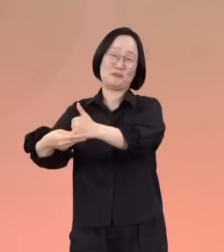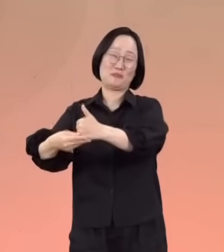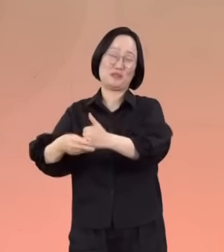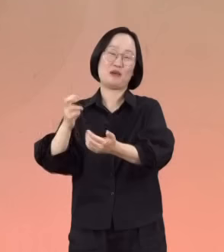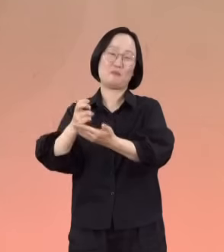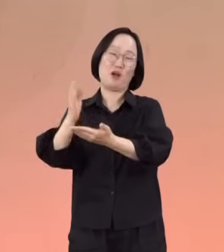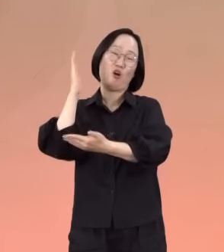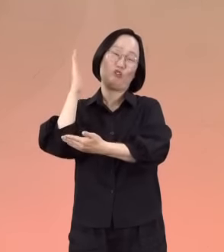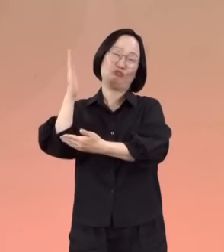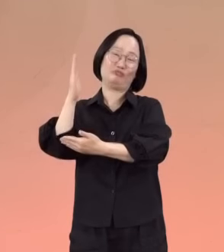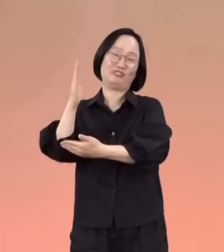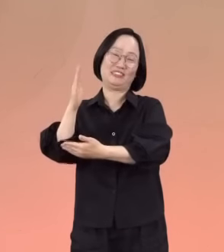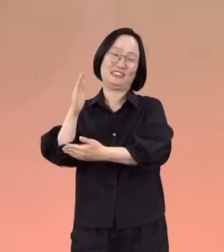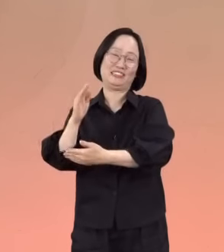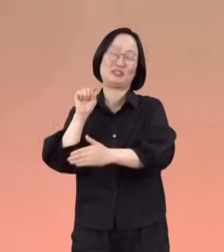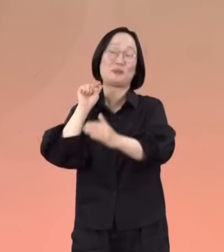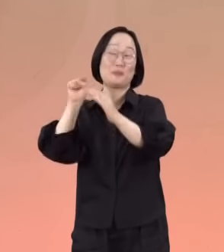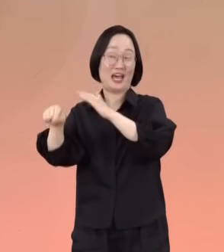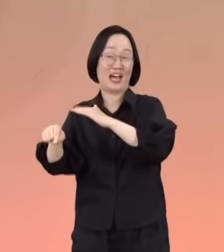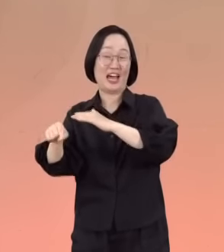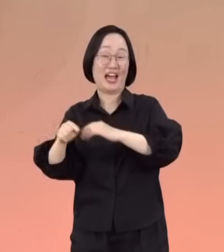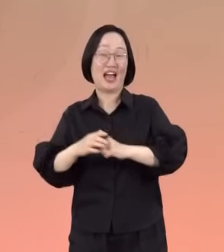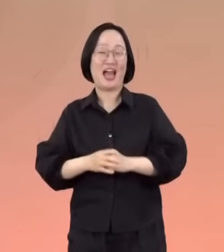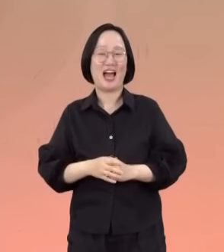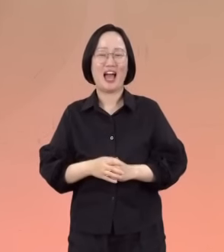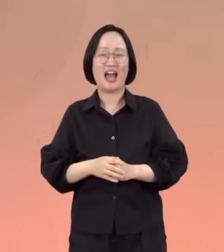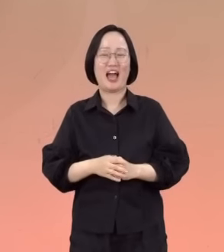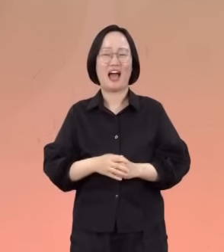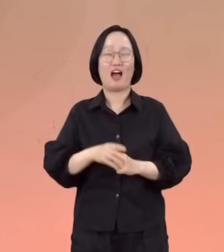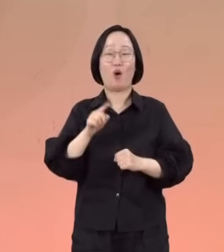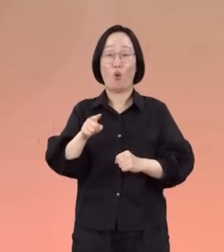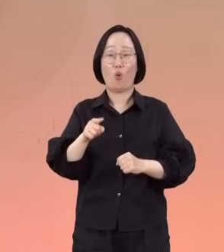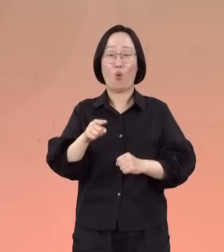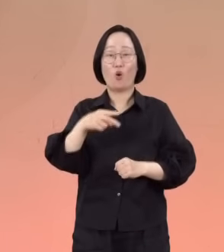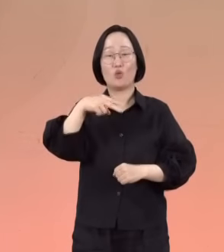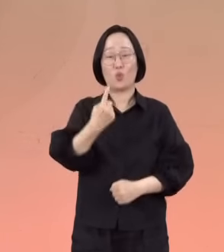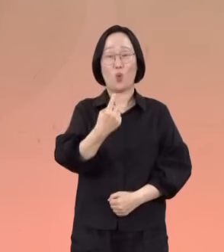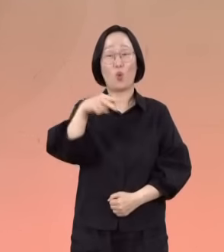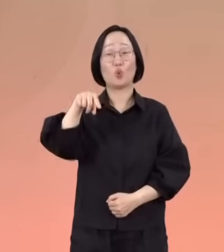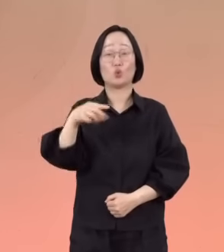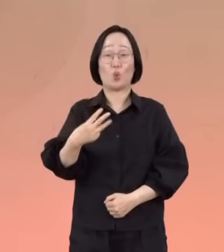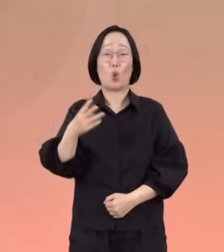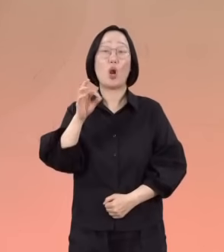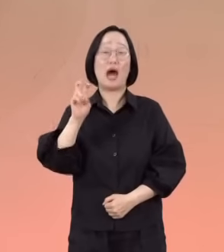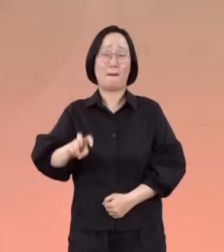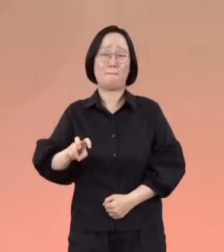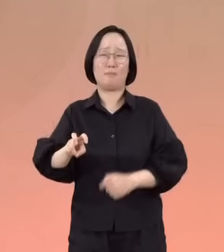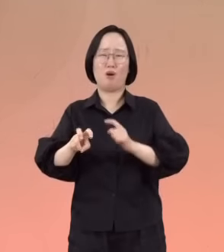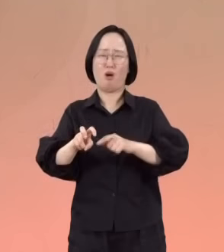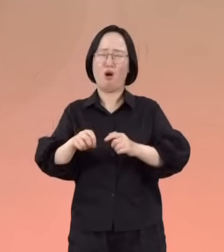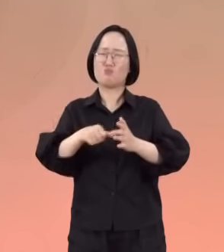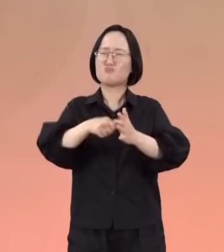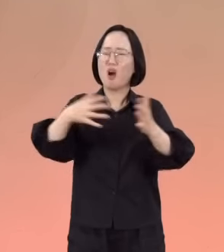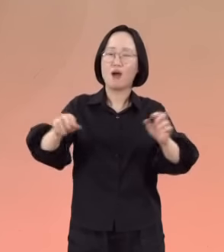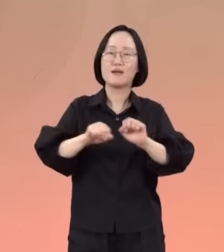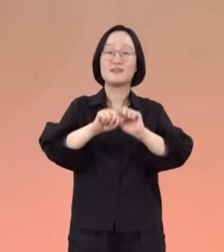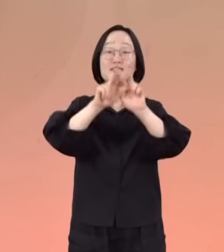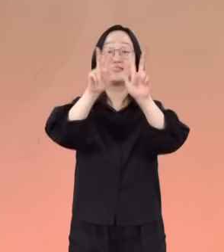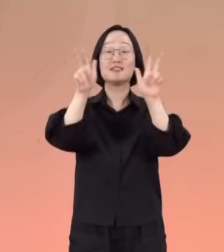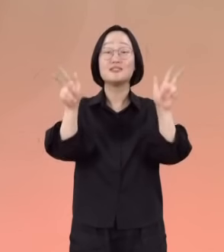본문을 갔다 왔습니다 아이고 도서 우리나라에서 가장 손꼽히는 장 도량이아요 어